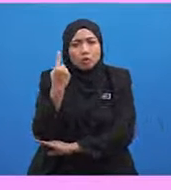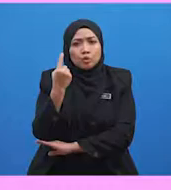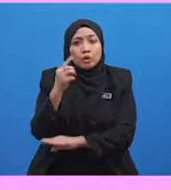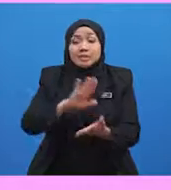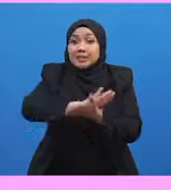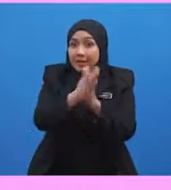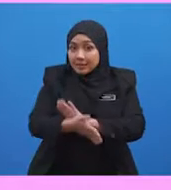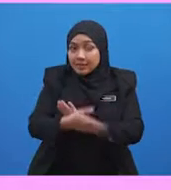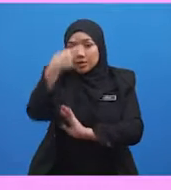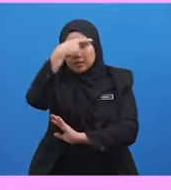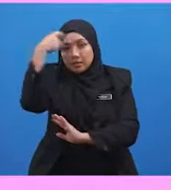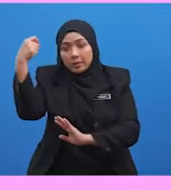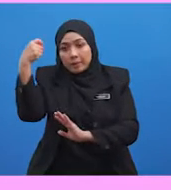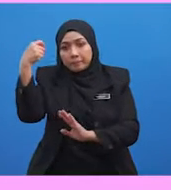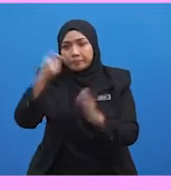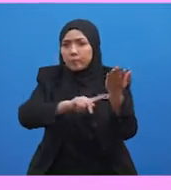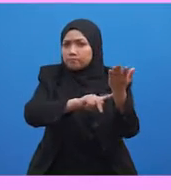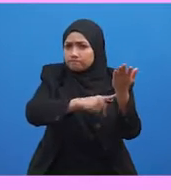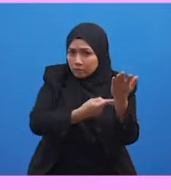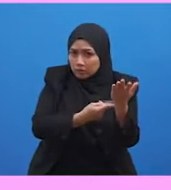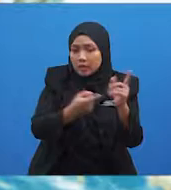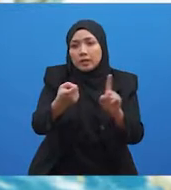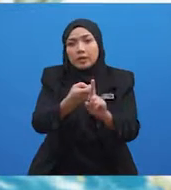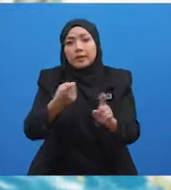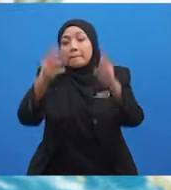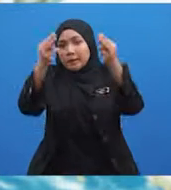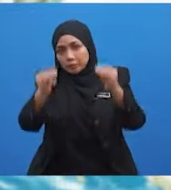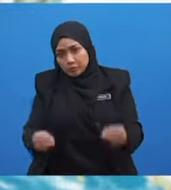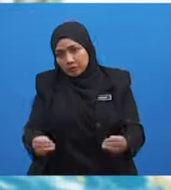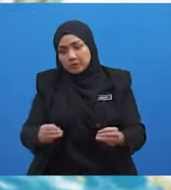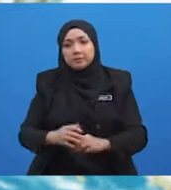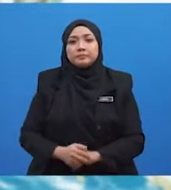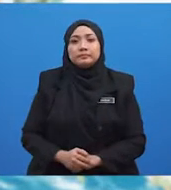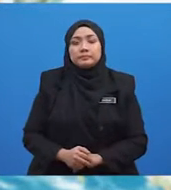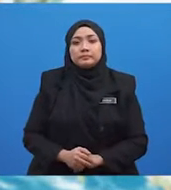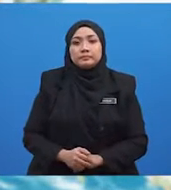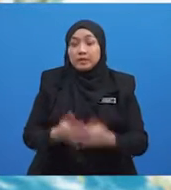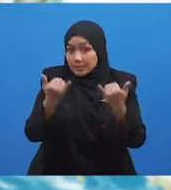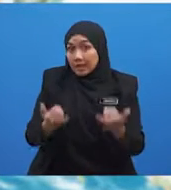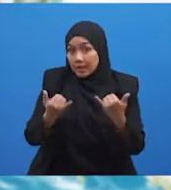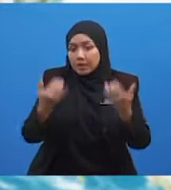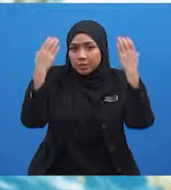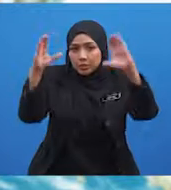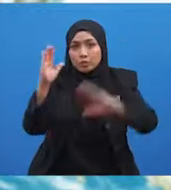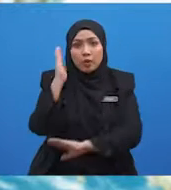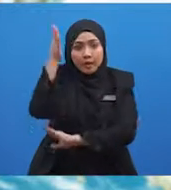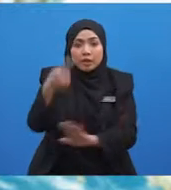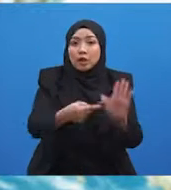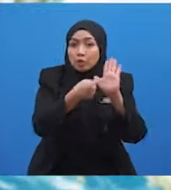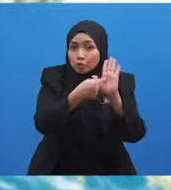sebenar ialah berpunca daripada manusia. Baiklah, sekarang cikgu akan